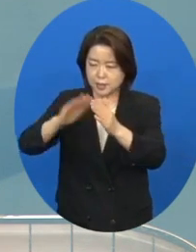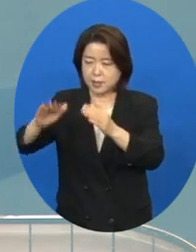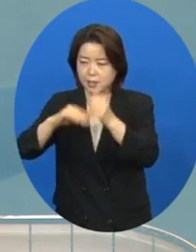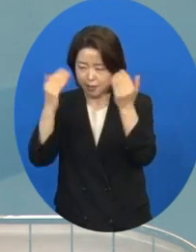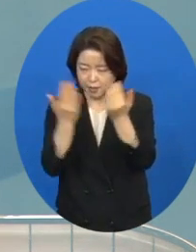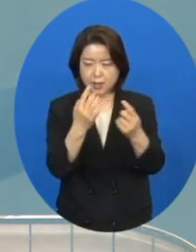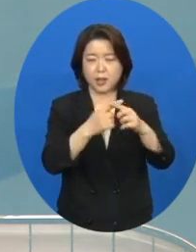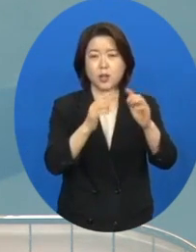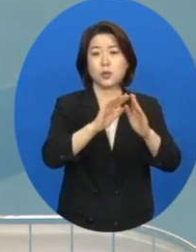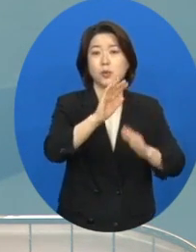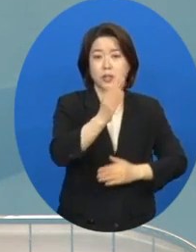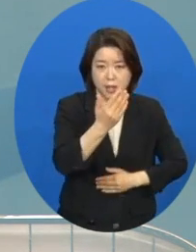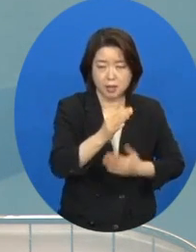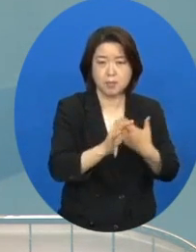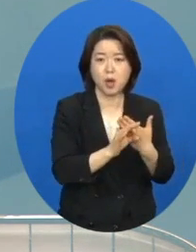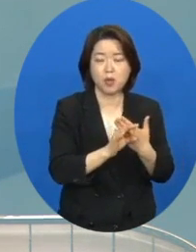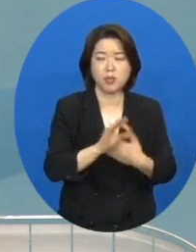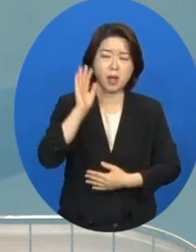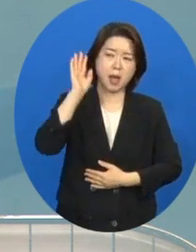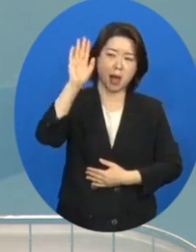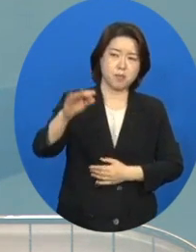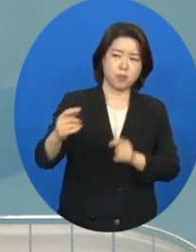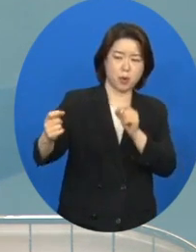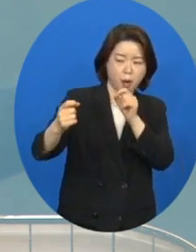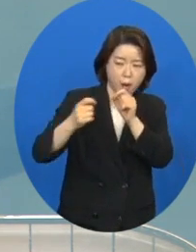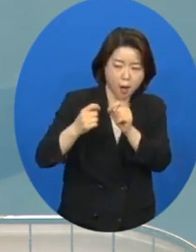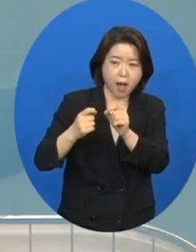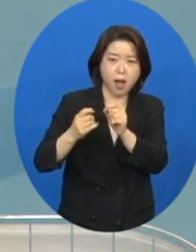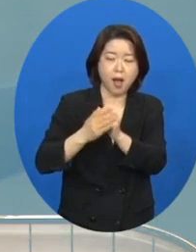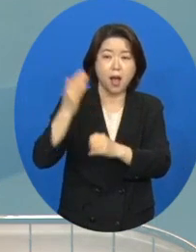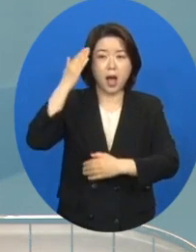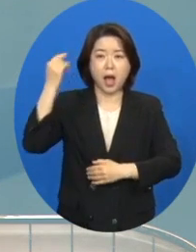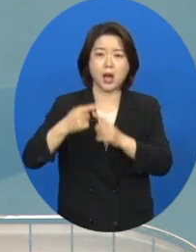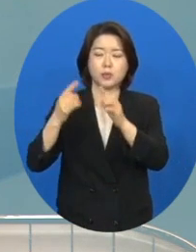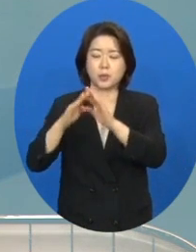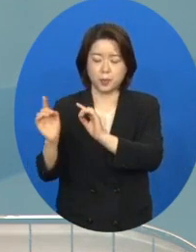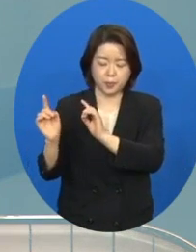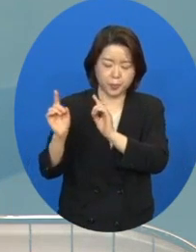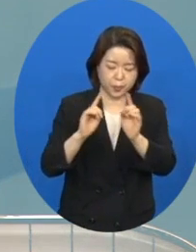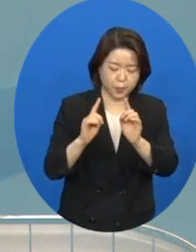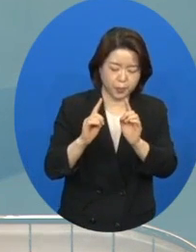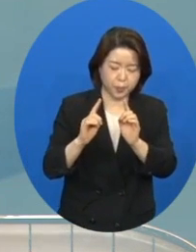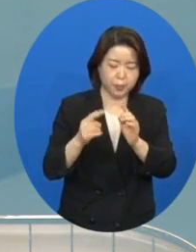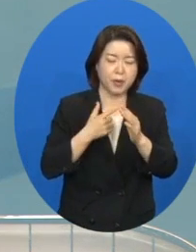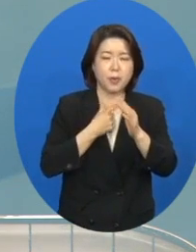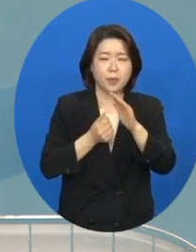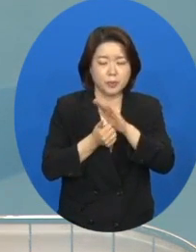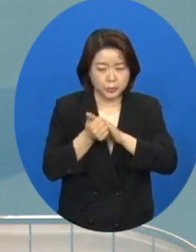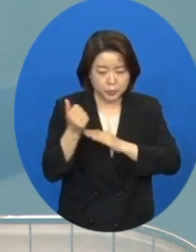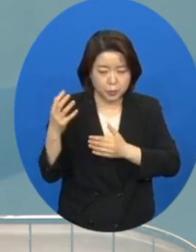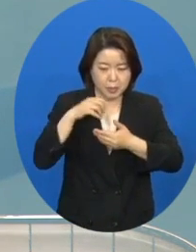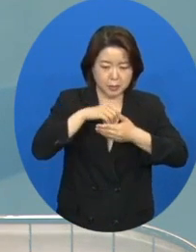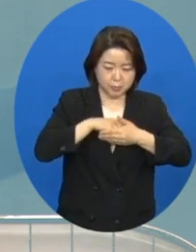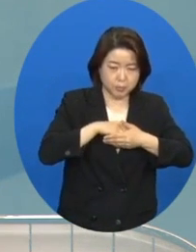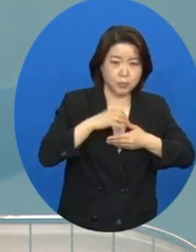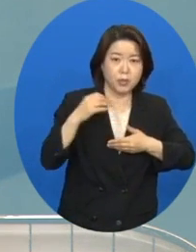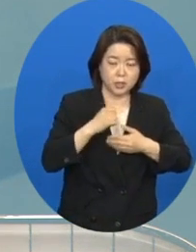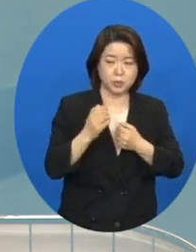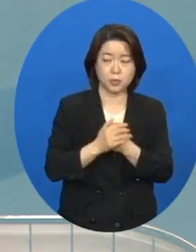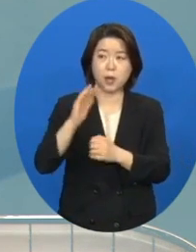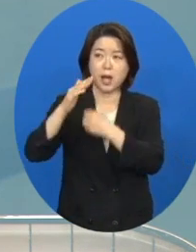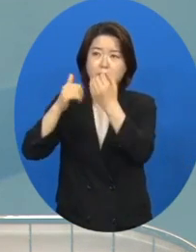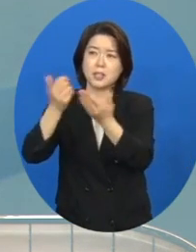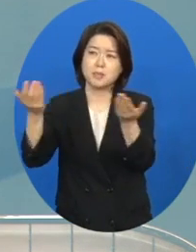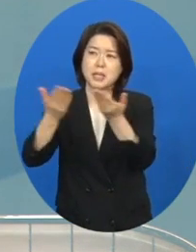되면 머지않아 한국교회가 회복된다는 소망을 품게 하시고, 하나님의 일하심을